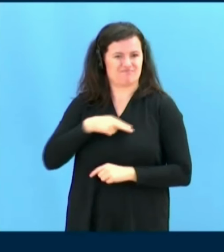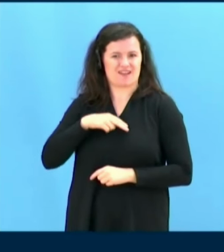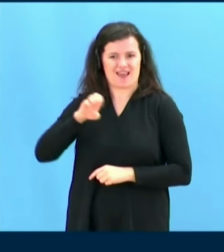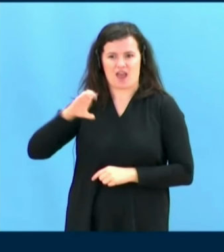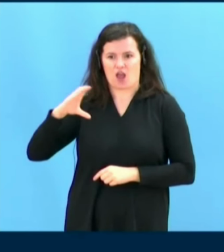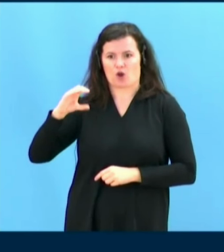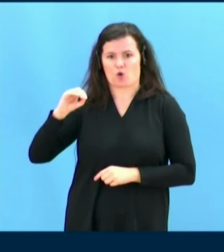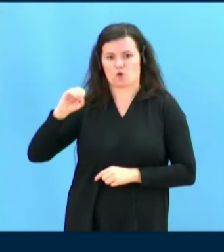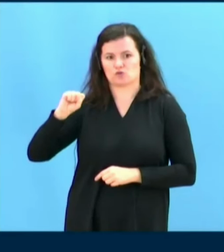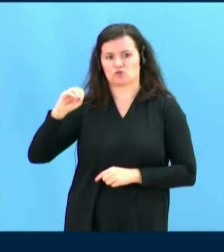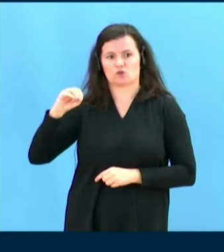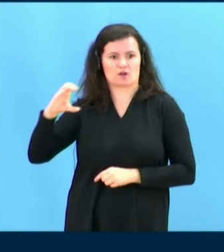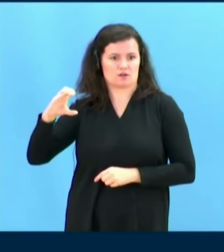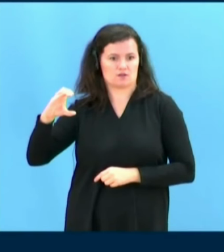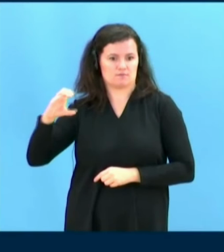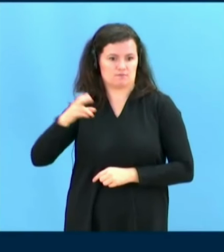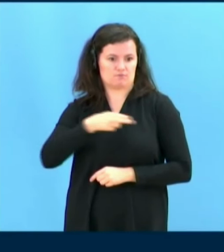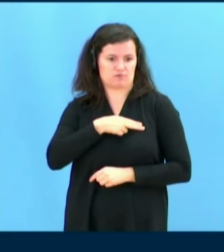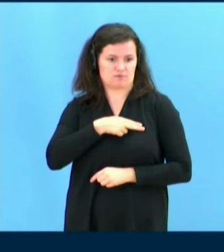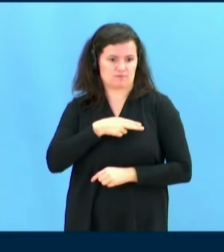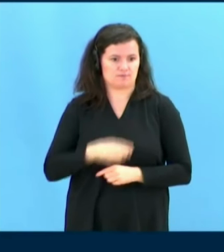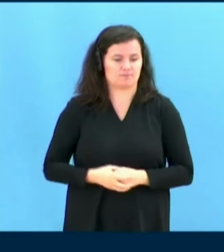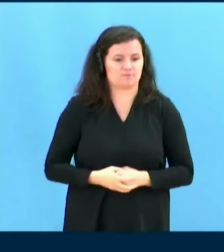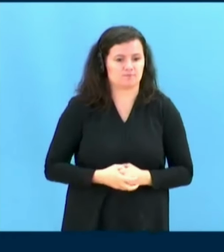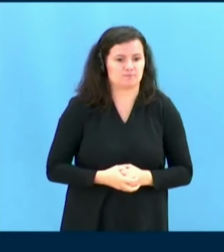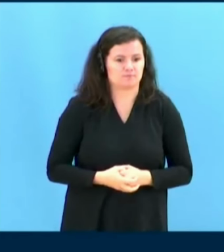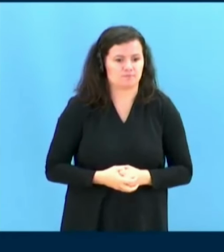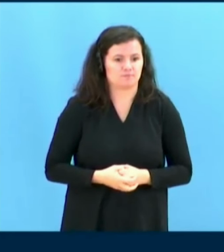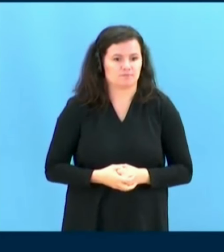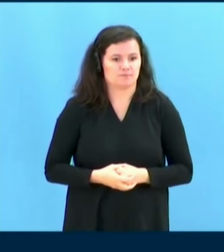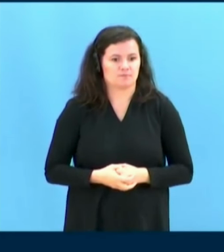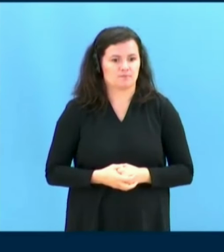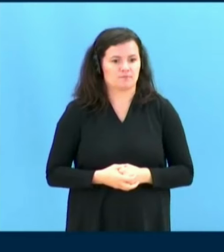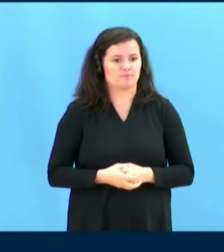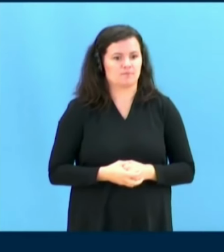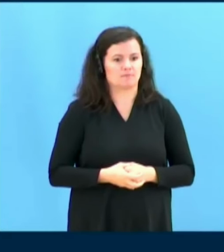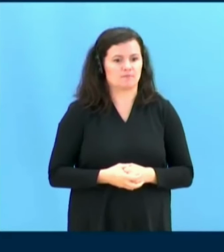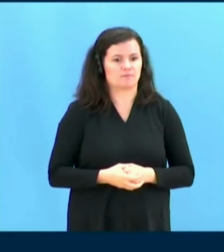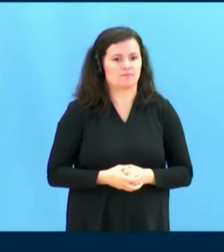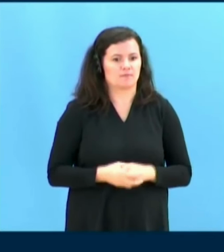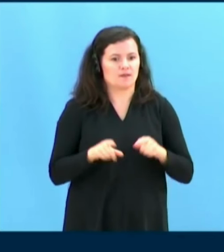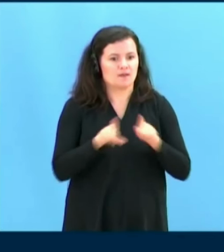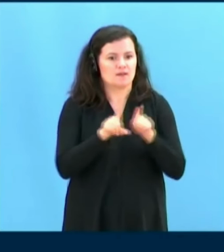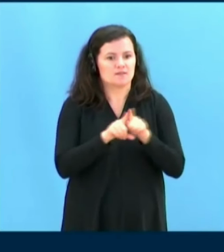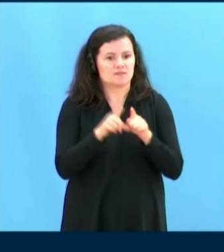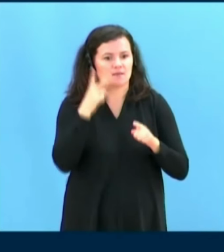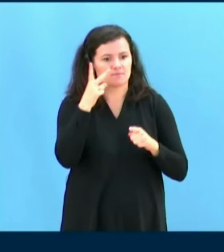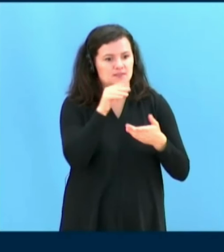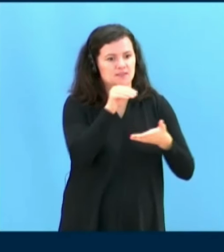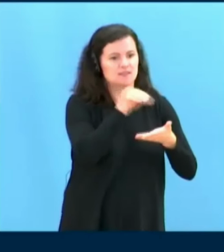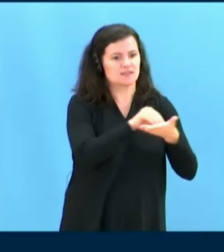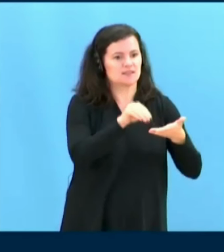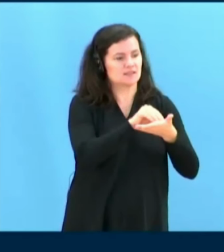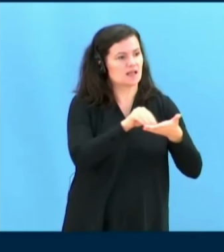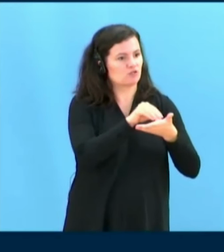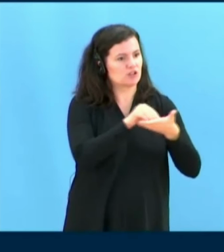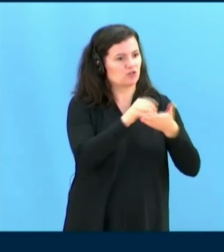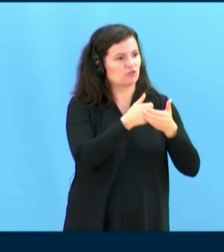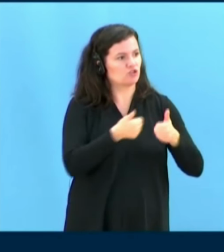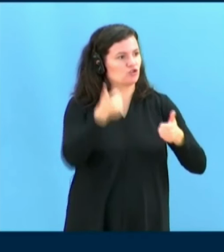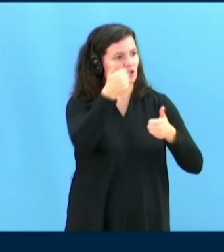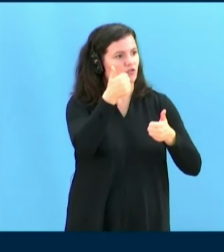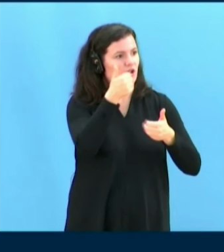НПО, аккредитованных при КОСОС. И отражено в докладе генерального секретаря. Пути и